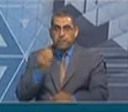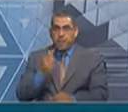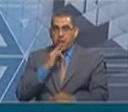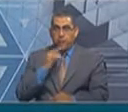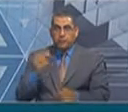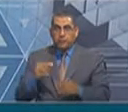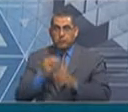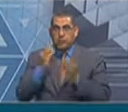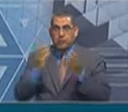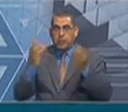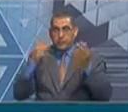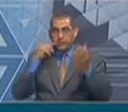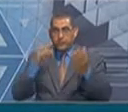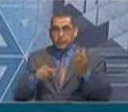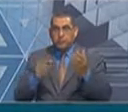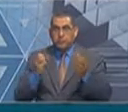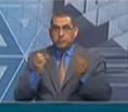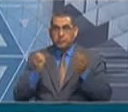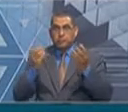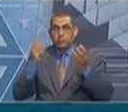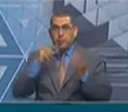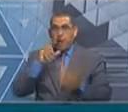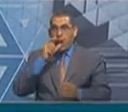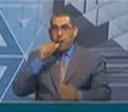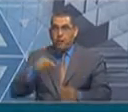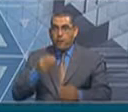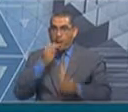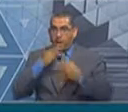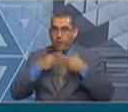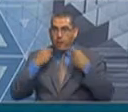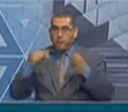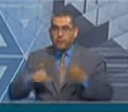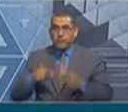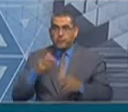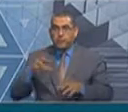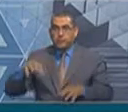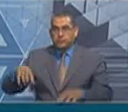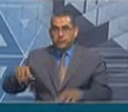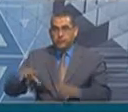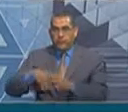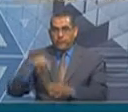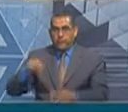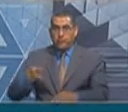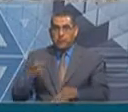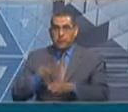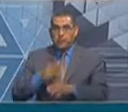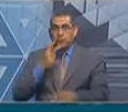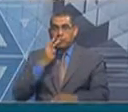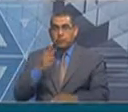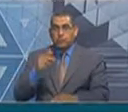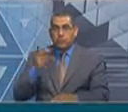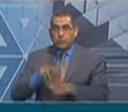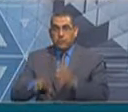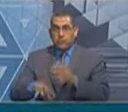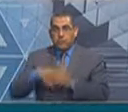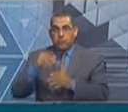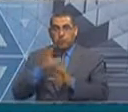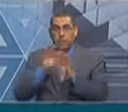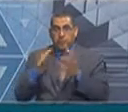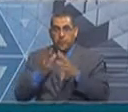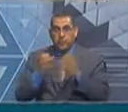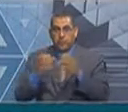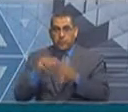سوف يتم إضافة بعض المقاهي والكافتريات وأيضا بعض السينمات في هذه المنطقة. أما إذا تحدثنا عن هذا المشروع بشكل